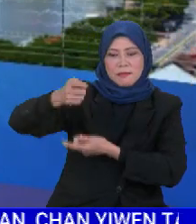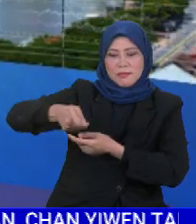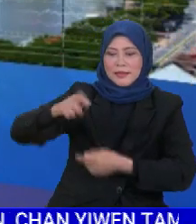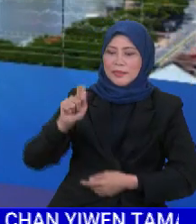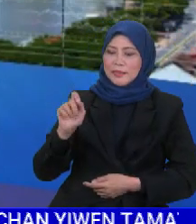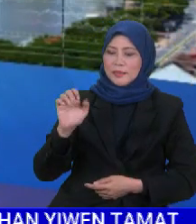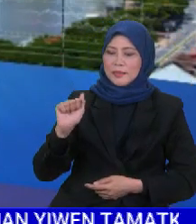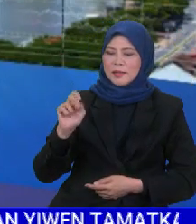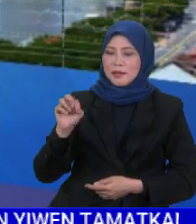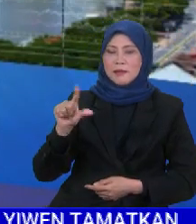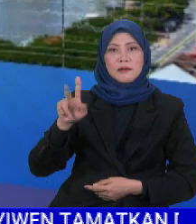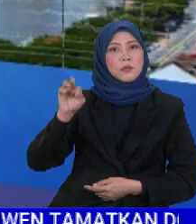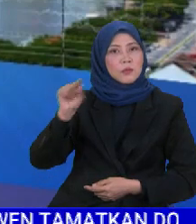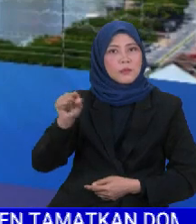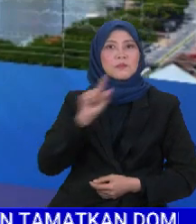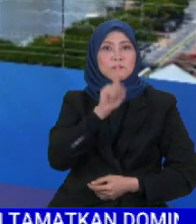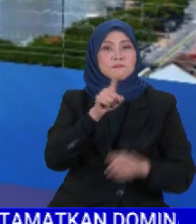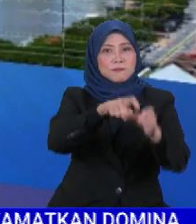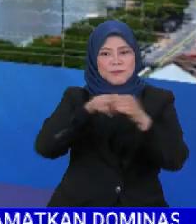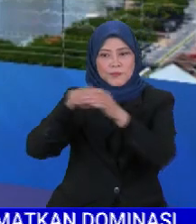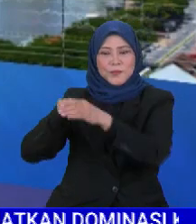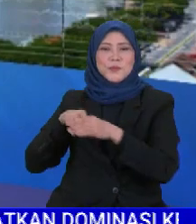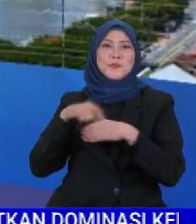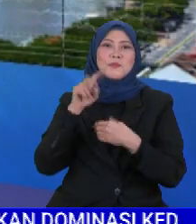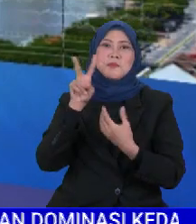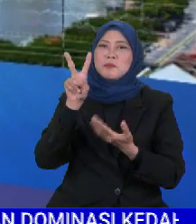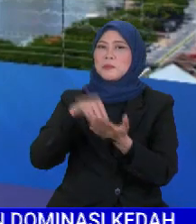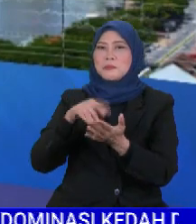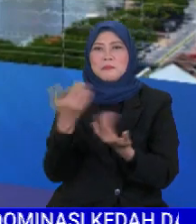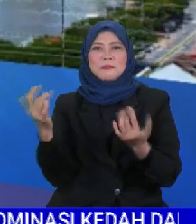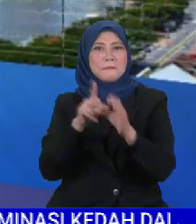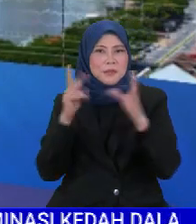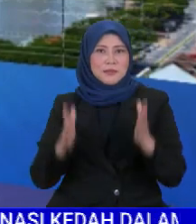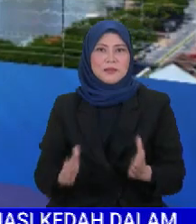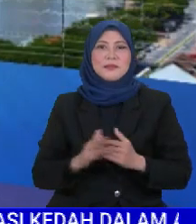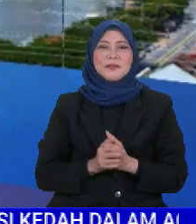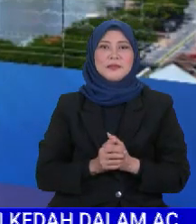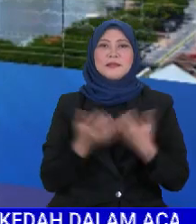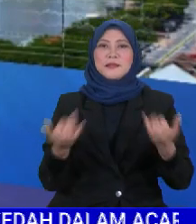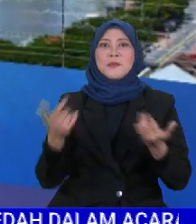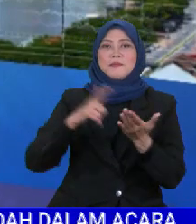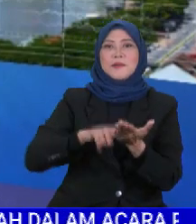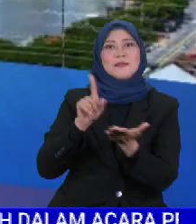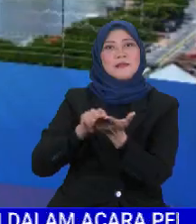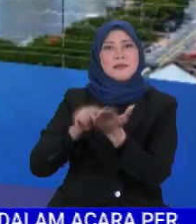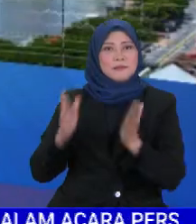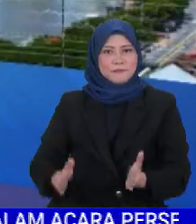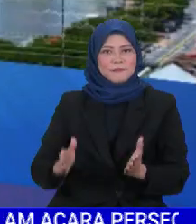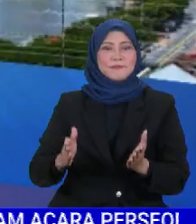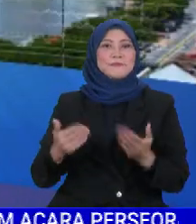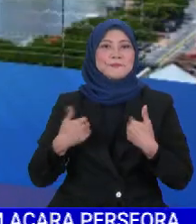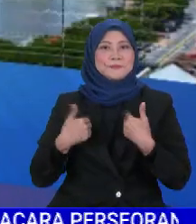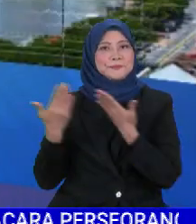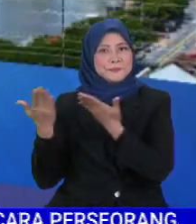menarik kehadiran lebih 2,000 peserta dari pelbagai kaum. Wartawan RTM Sibu, Al-Hadi Samsawi, ada